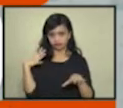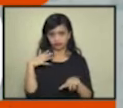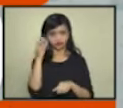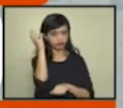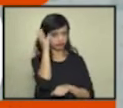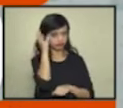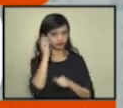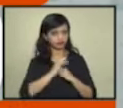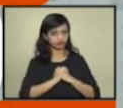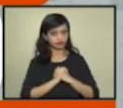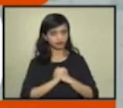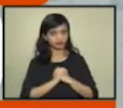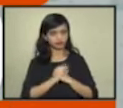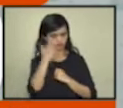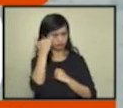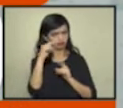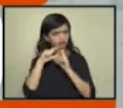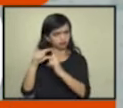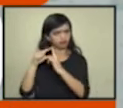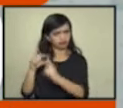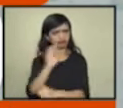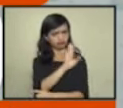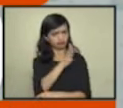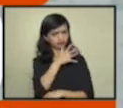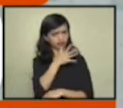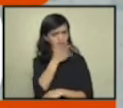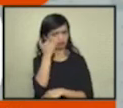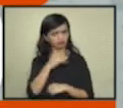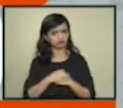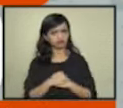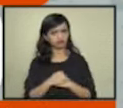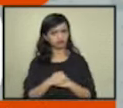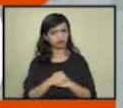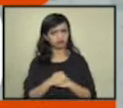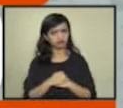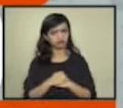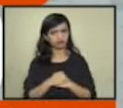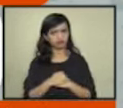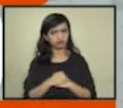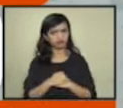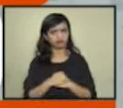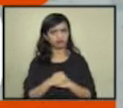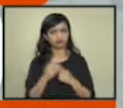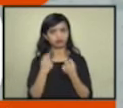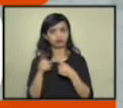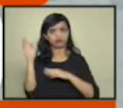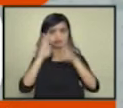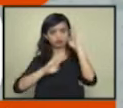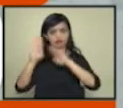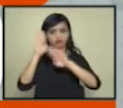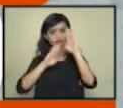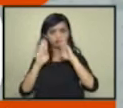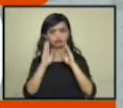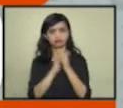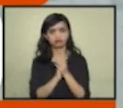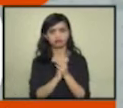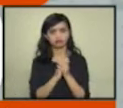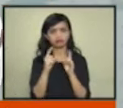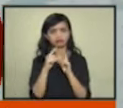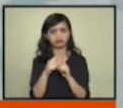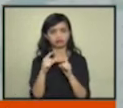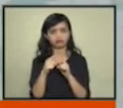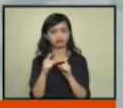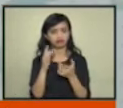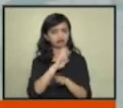Chito! Oo. Ba't mo minumura ang nanay mo? Madali hong maakusa. Pero ang problema ho, lahat ho salita.